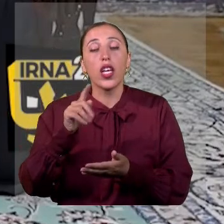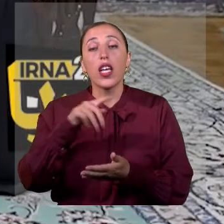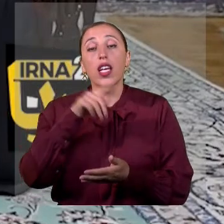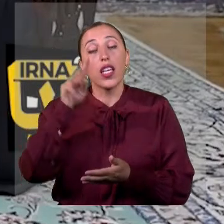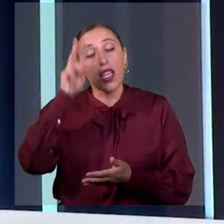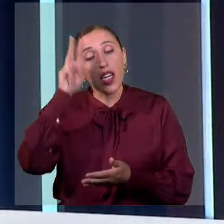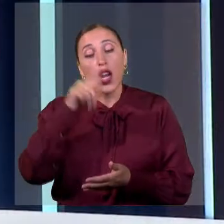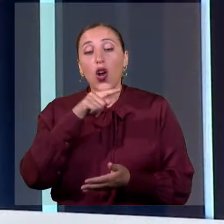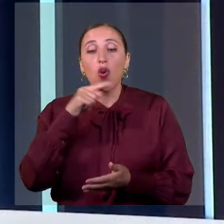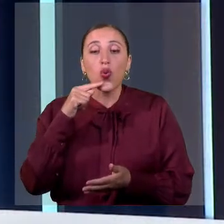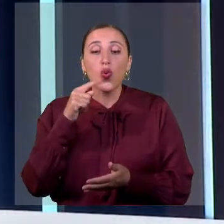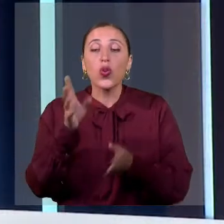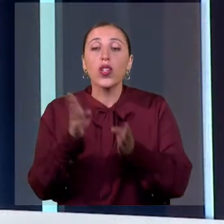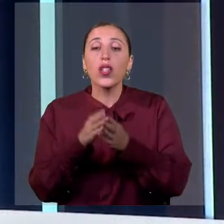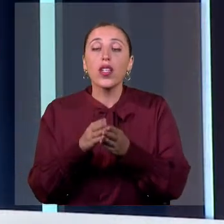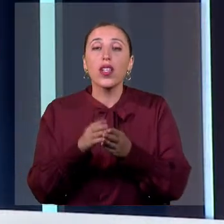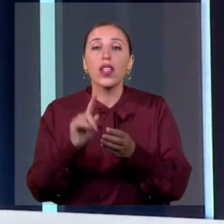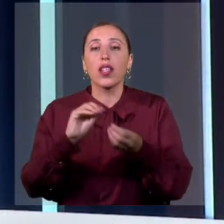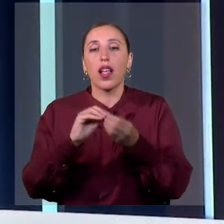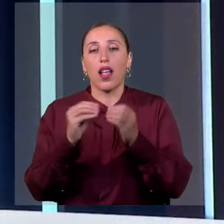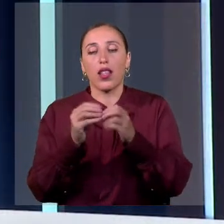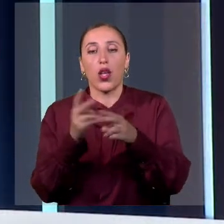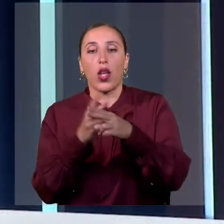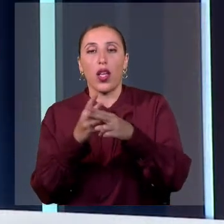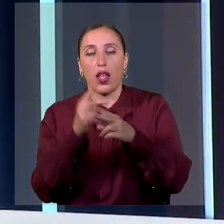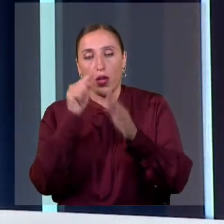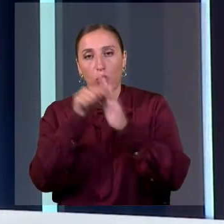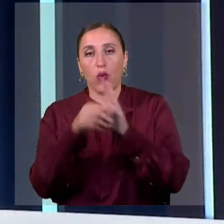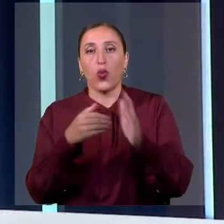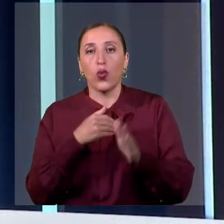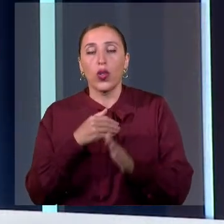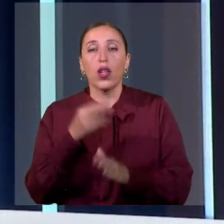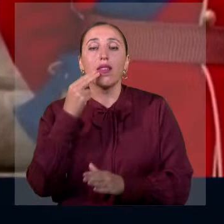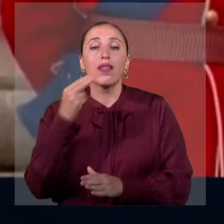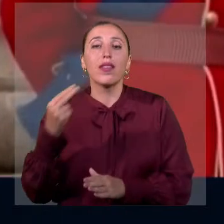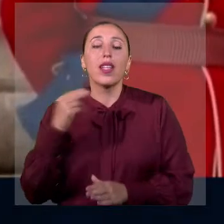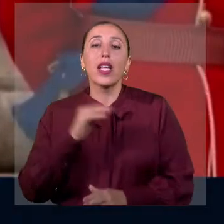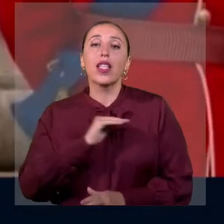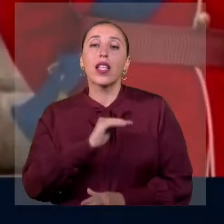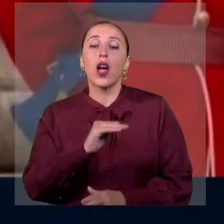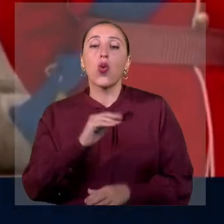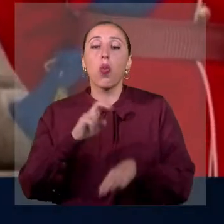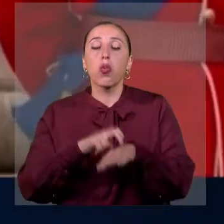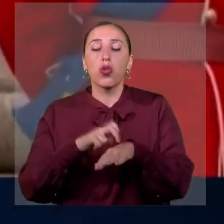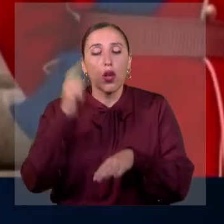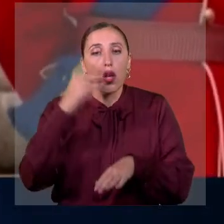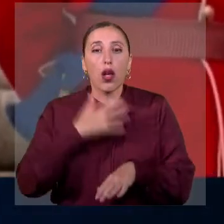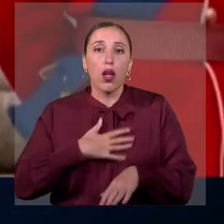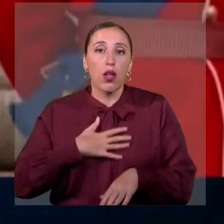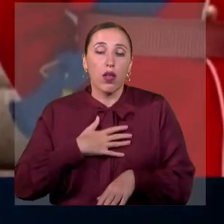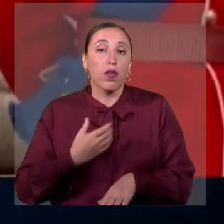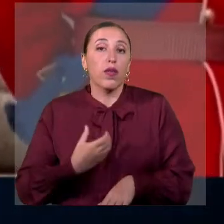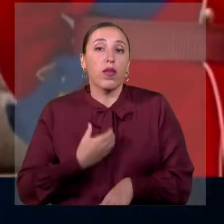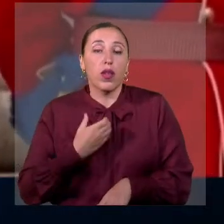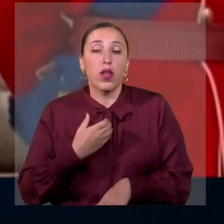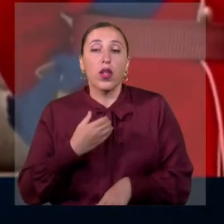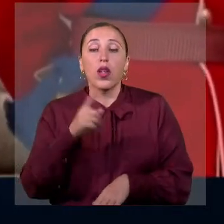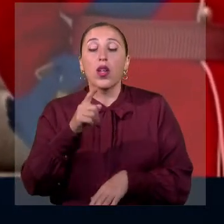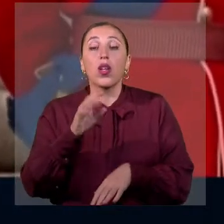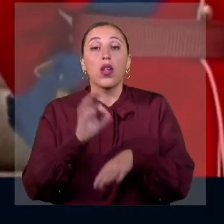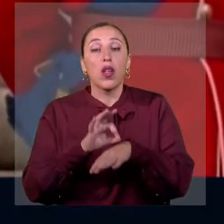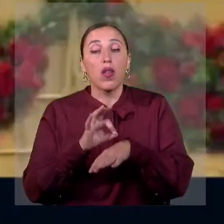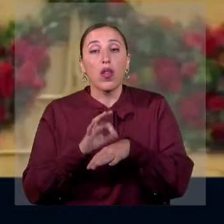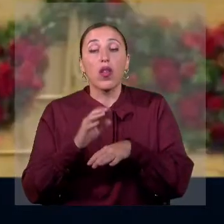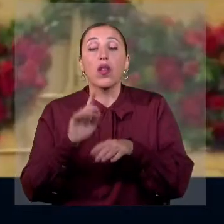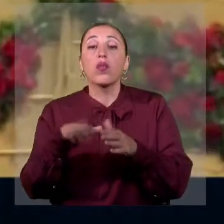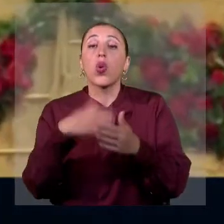խնդիրներ ստեղծելն է։ Մեծ Բրիտանիայի թագուհու բժիշկները մտահոգված են նրա առողջությամբ և խորհուրդ են տվել նրան